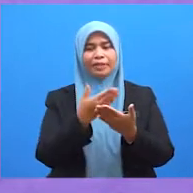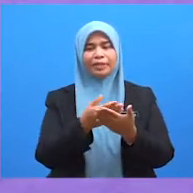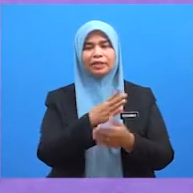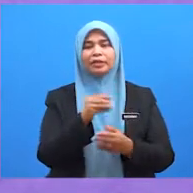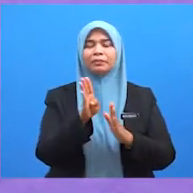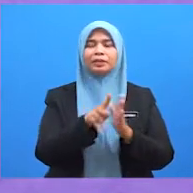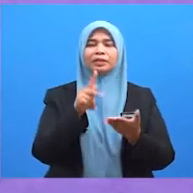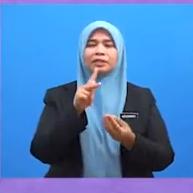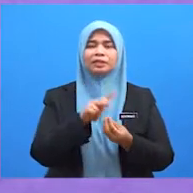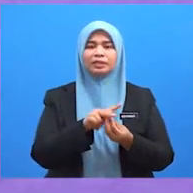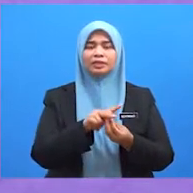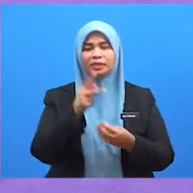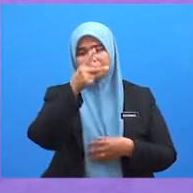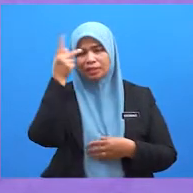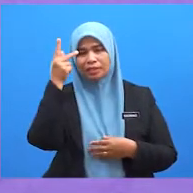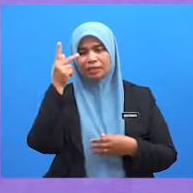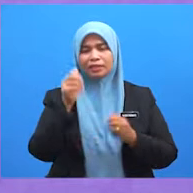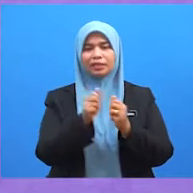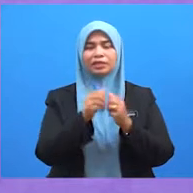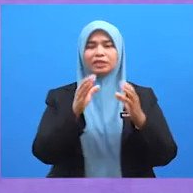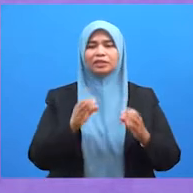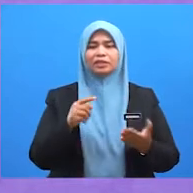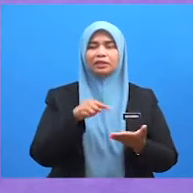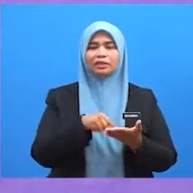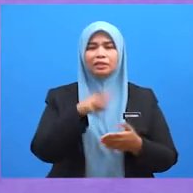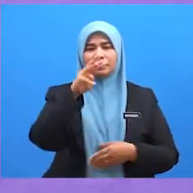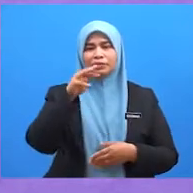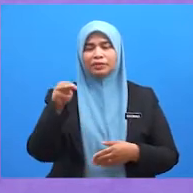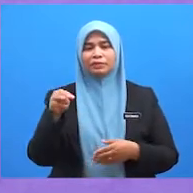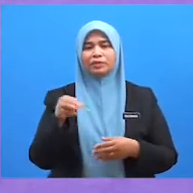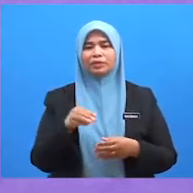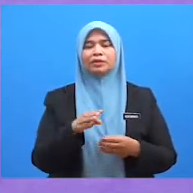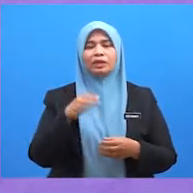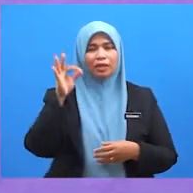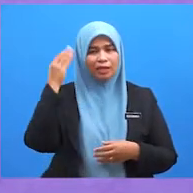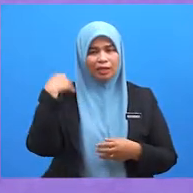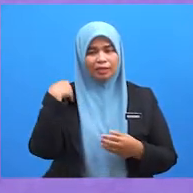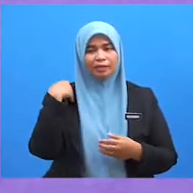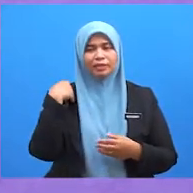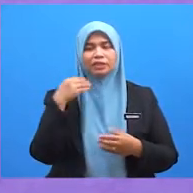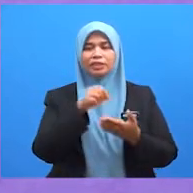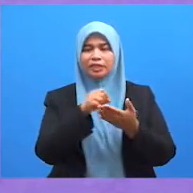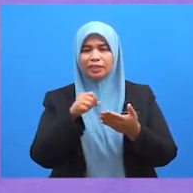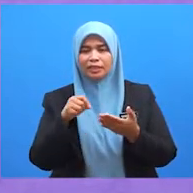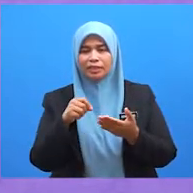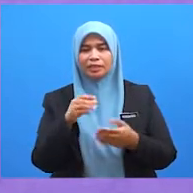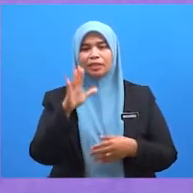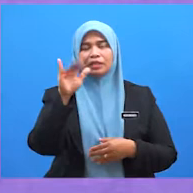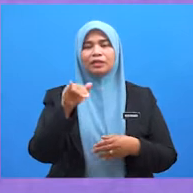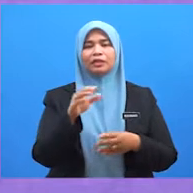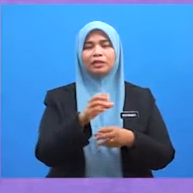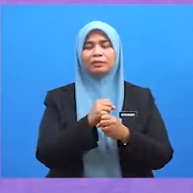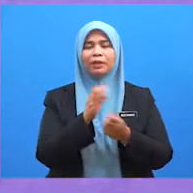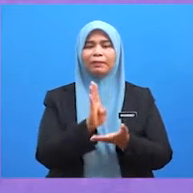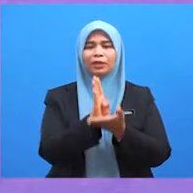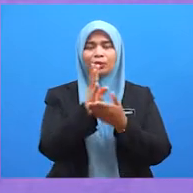berkesan. Kerana dengan metod ini, murid-murid memiliki catatan yang dapat